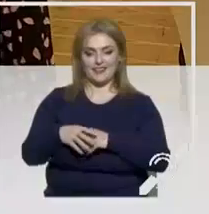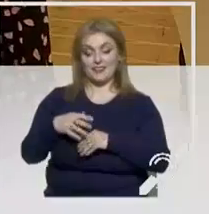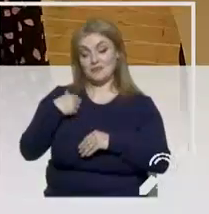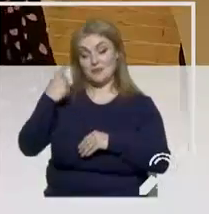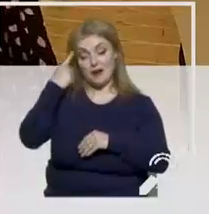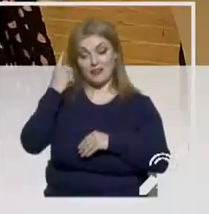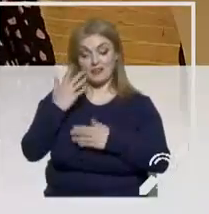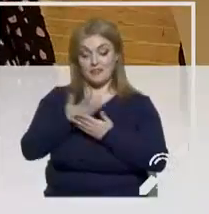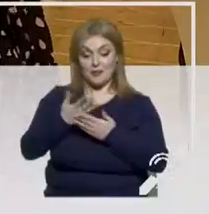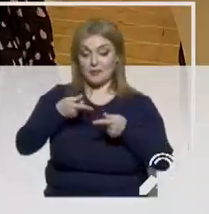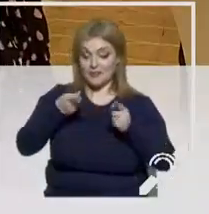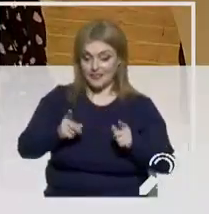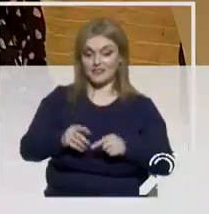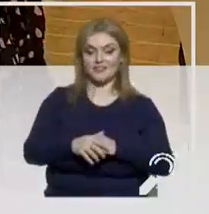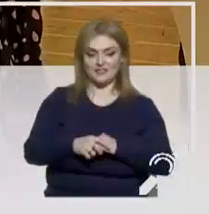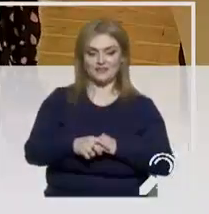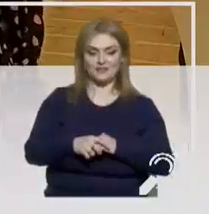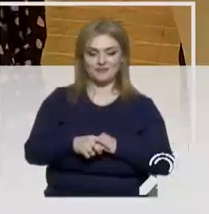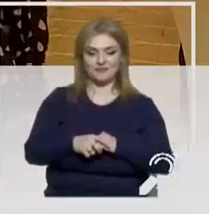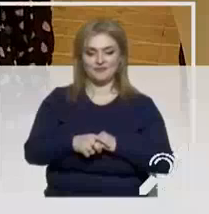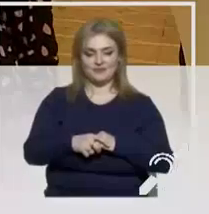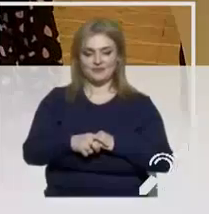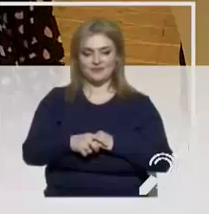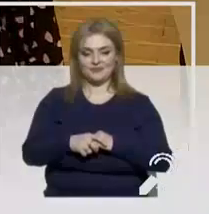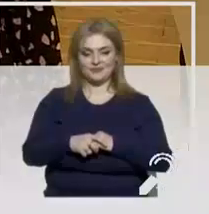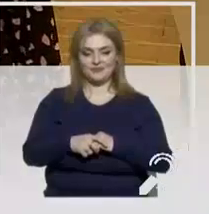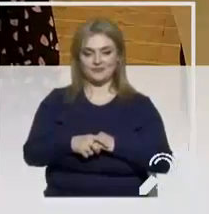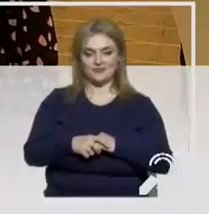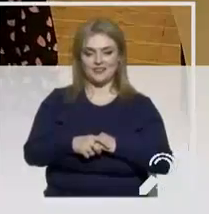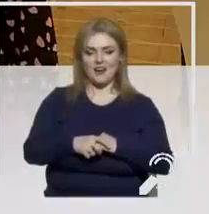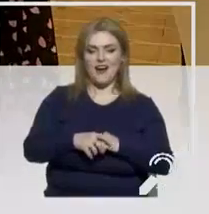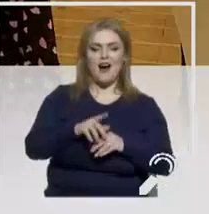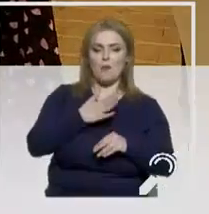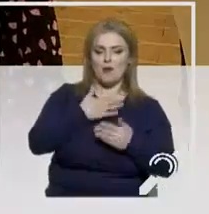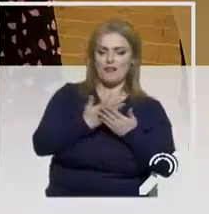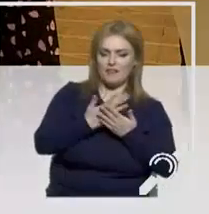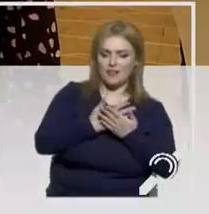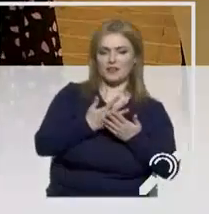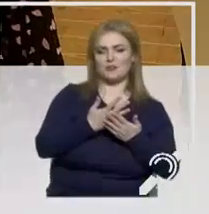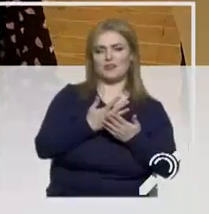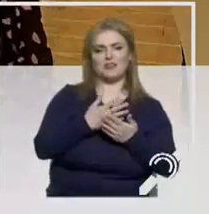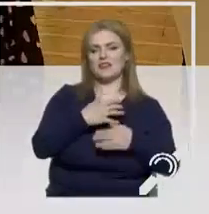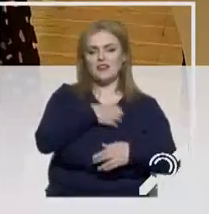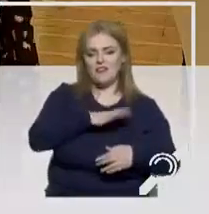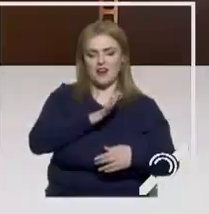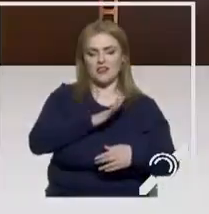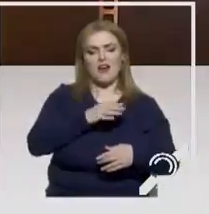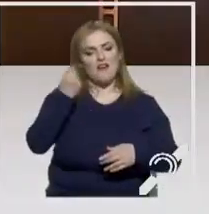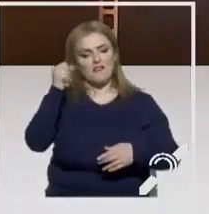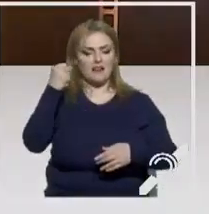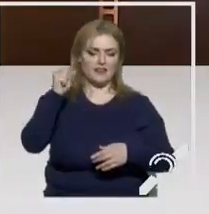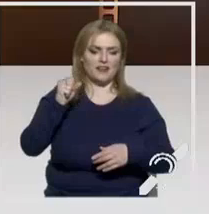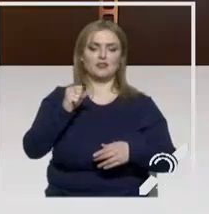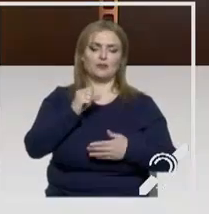realizare. Acum dacă ia sau nu ia premiu nu mai contează. Contează foarte mult că începând de până acum filmul a avut o carieră festivalieră. Am